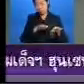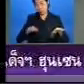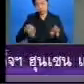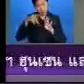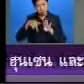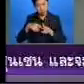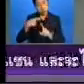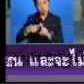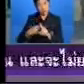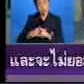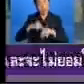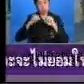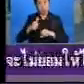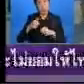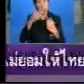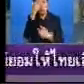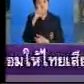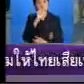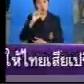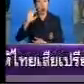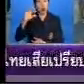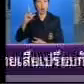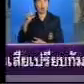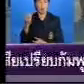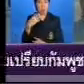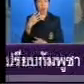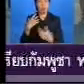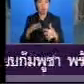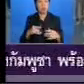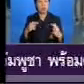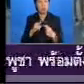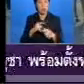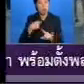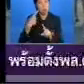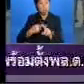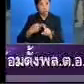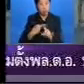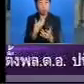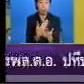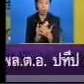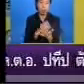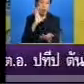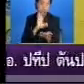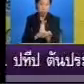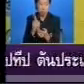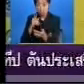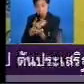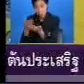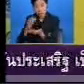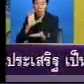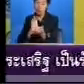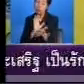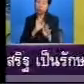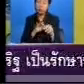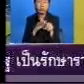การพัฒนาเศรษฐกิจและสังคมแห่งชาติหรือสสช.ระบุกันออกมาอย่างชัดเจนนะครับว่าเช่าเนี่ยจะใช้งบประมาณใกล้เคียงกับการซื้อรวม